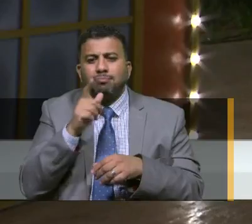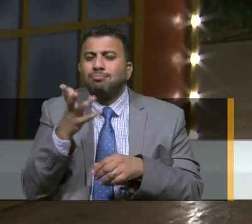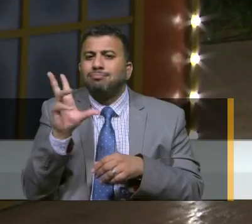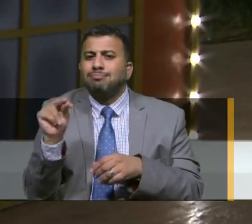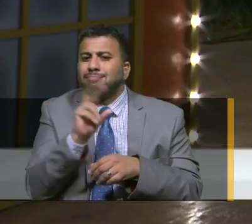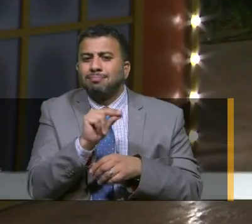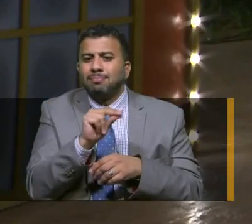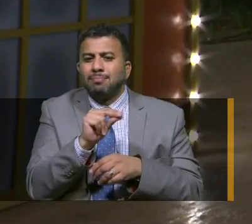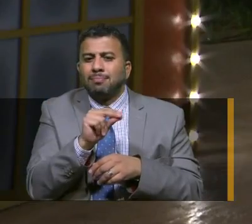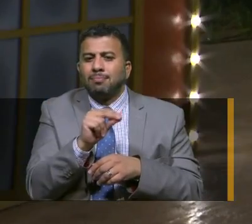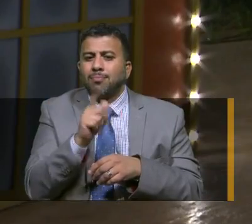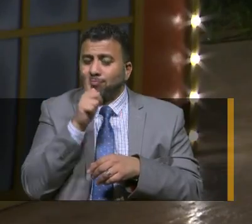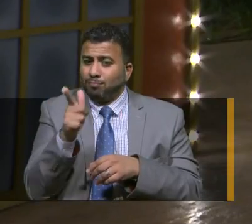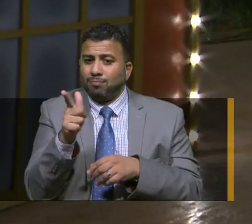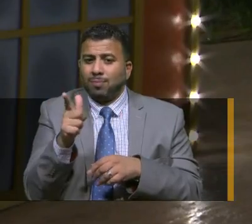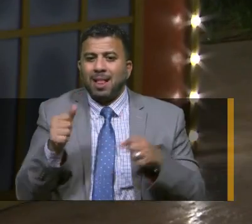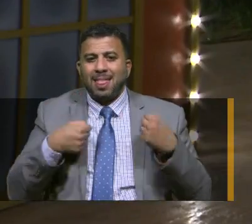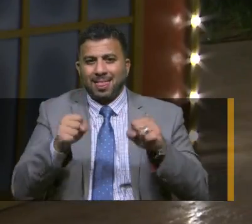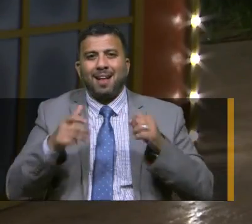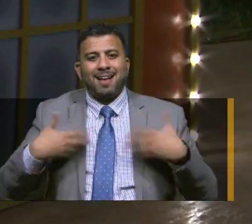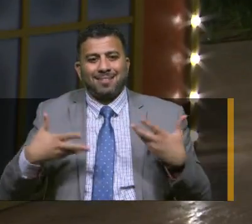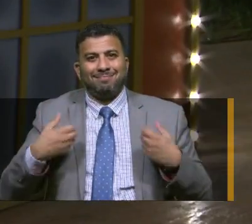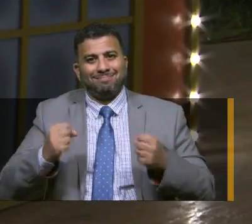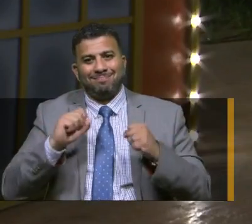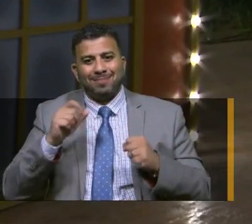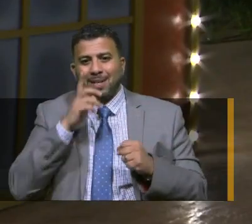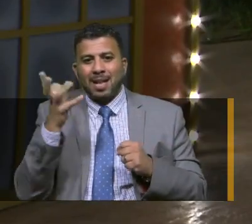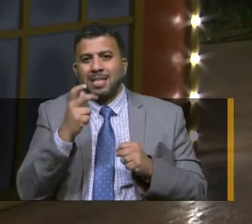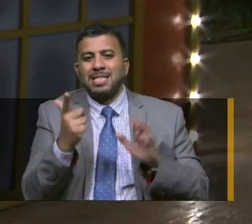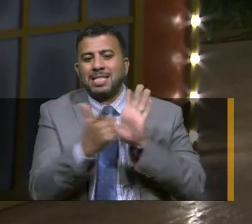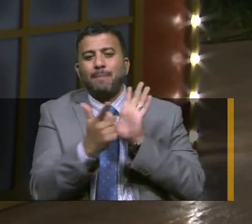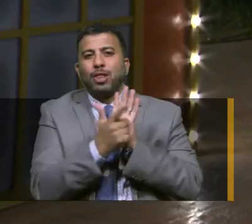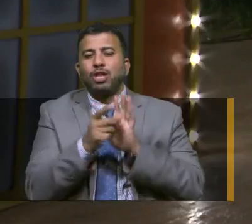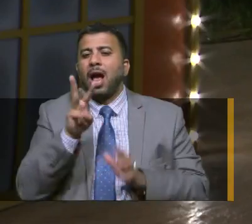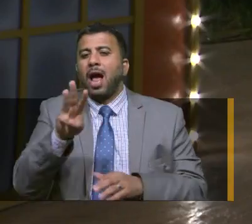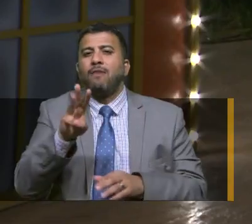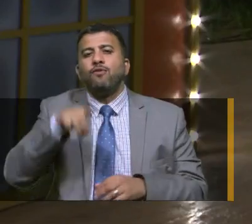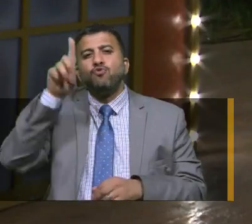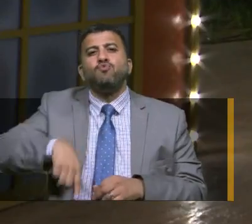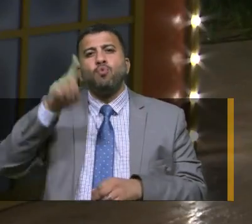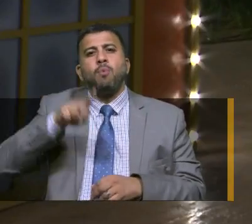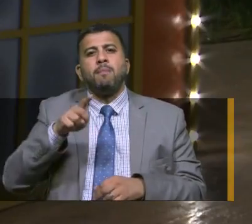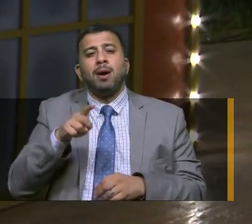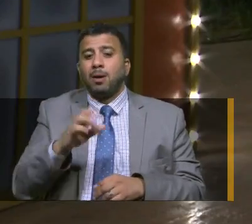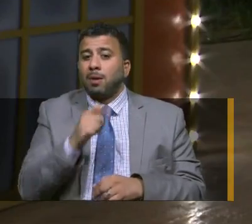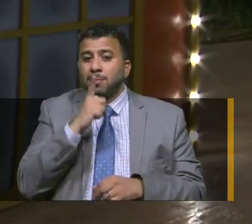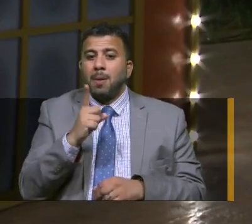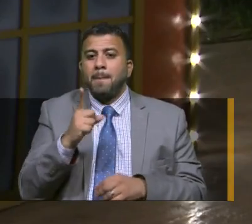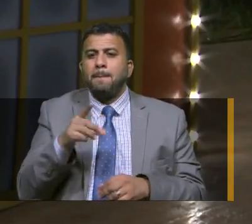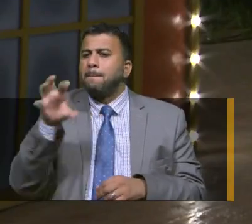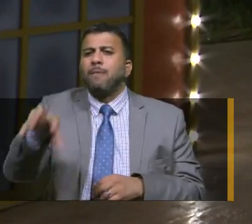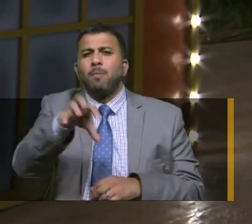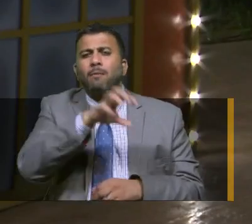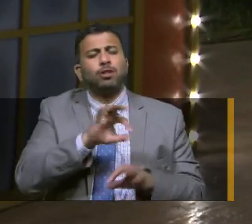الوقت، والحديقة الترفيهية كما ذكرت 17000 زائر على مدار اليوم كامل. عندنا المرافق